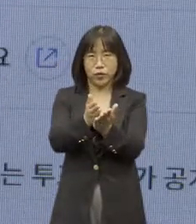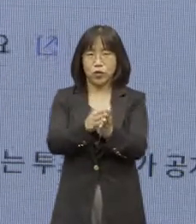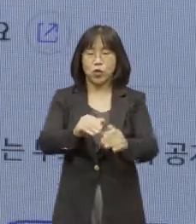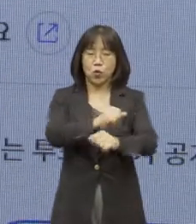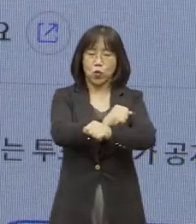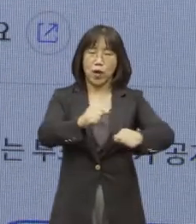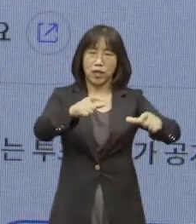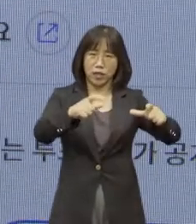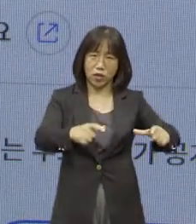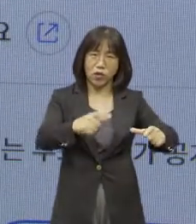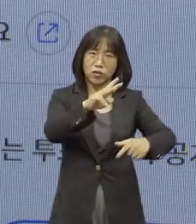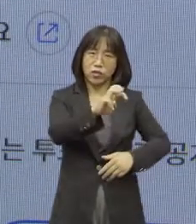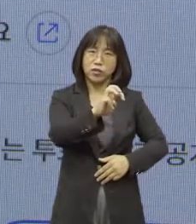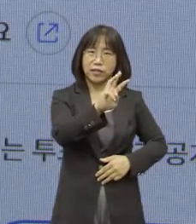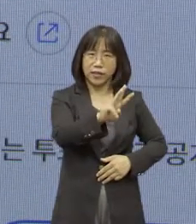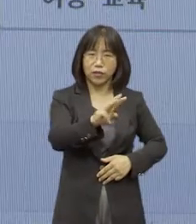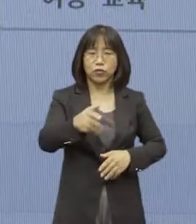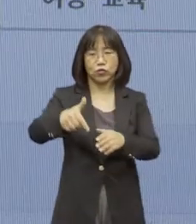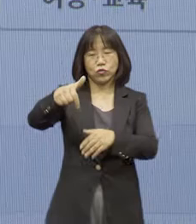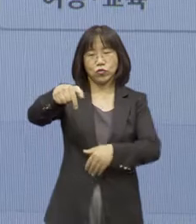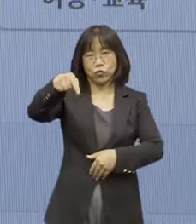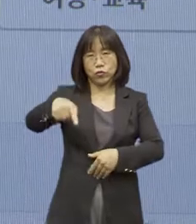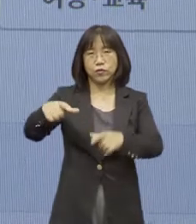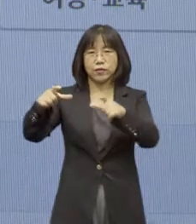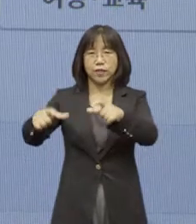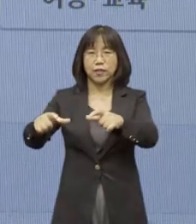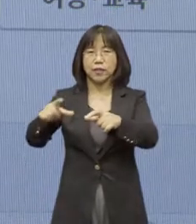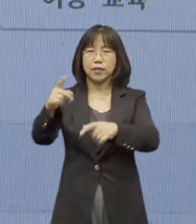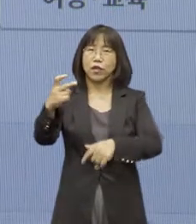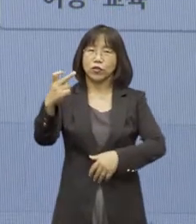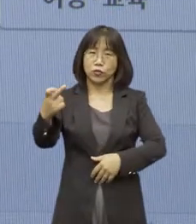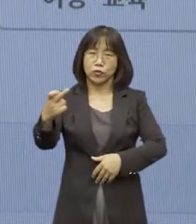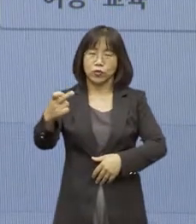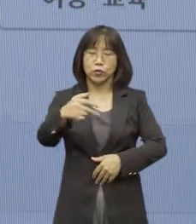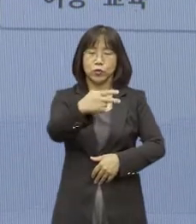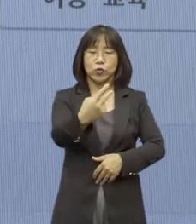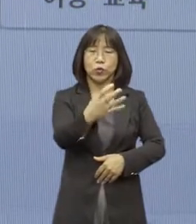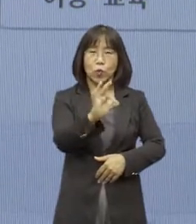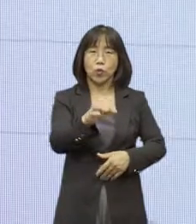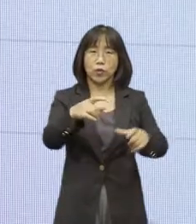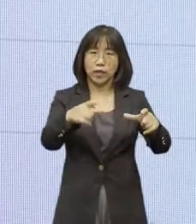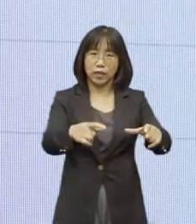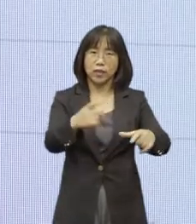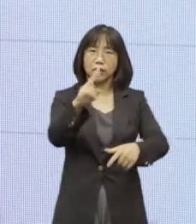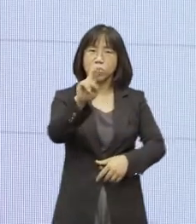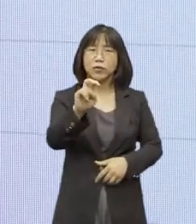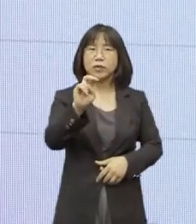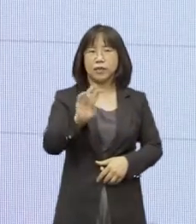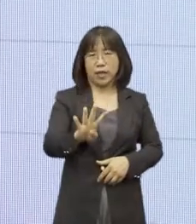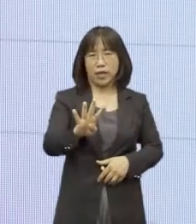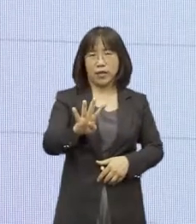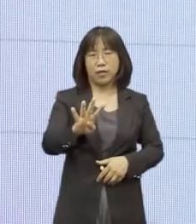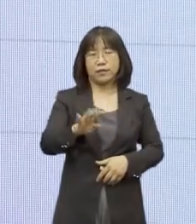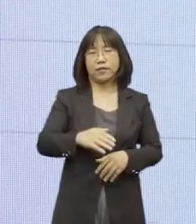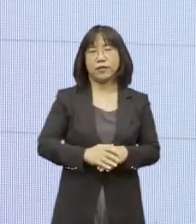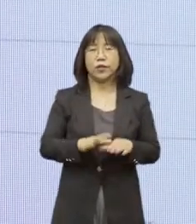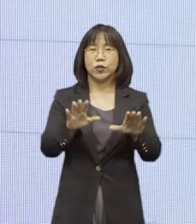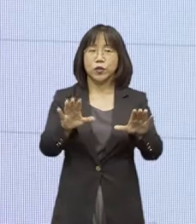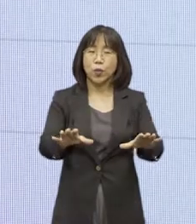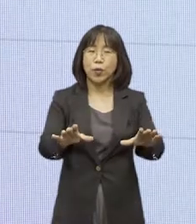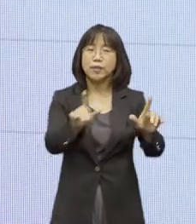광역제한형 33건, 구단위 계획형 12건, 동단위 계획형 24건입니다. 특히